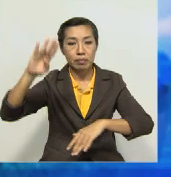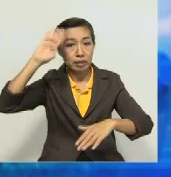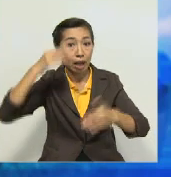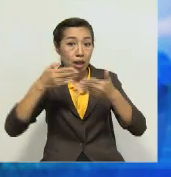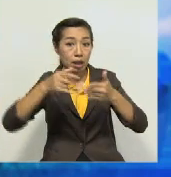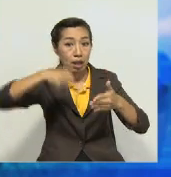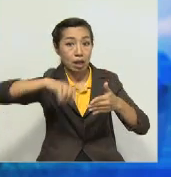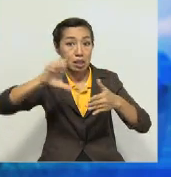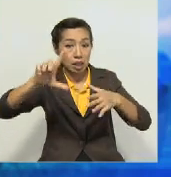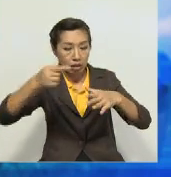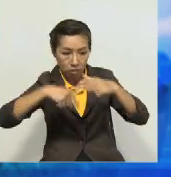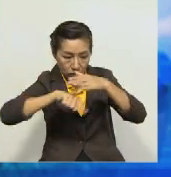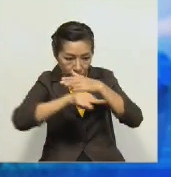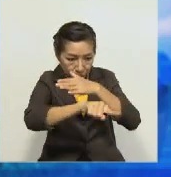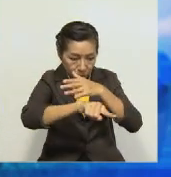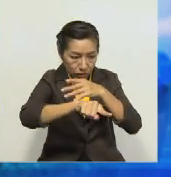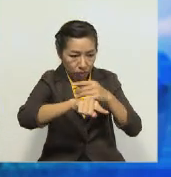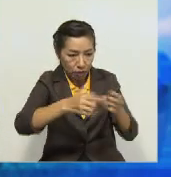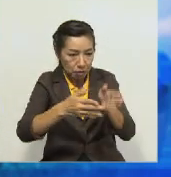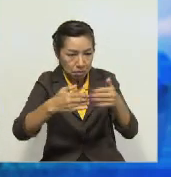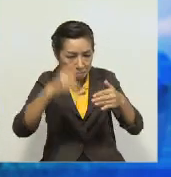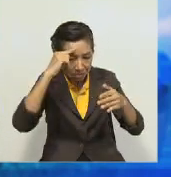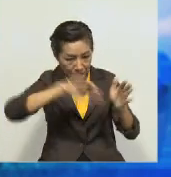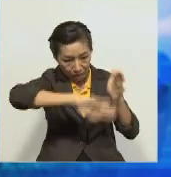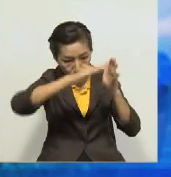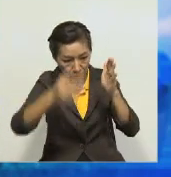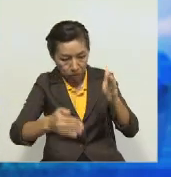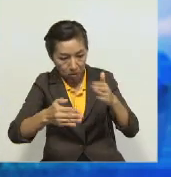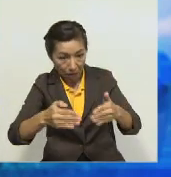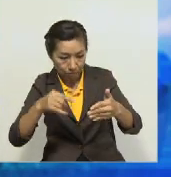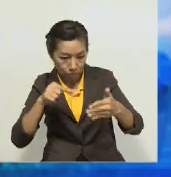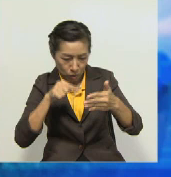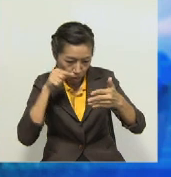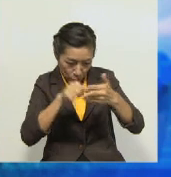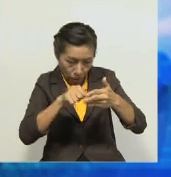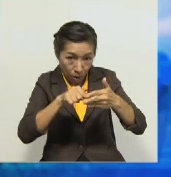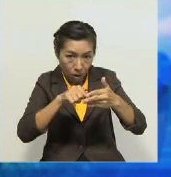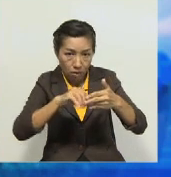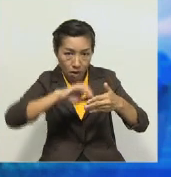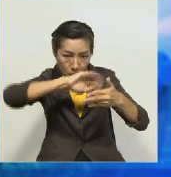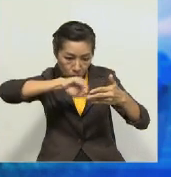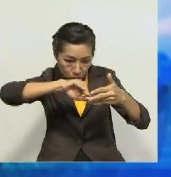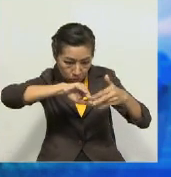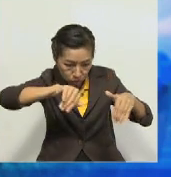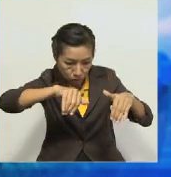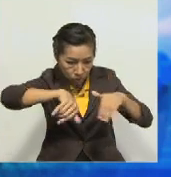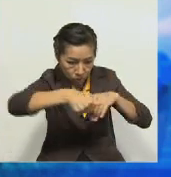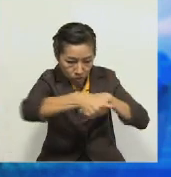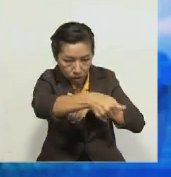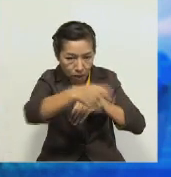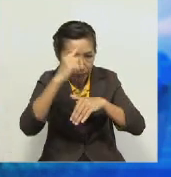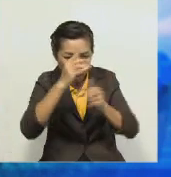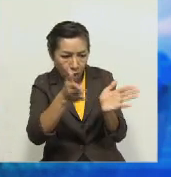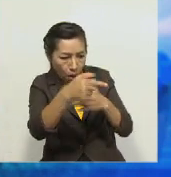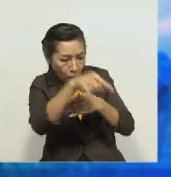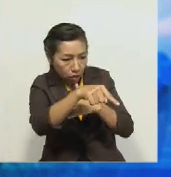กลองทับเรือทำการเจะทะลูหนังกันเข้าไปอฝังซึ่เป็จุดทงใหญ่ที่คาดว่าผู้ประสบเหตุนาจะไปพักอย